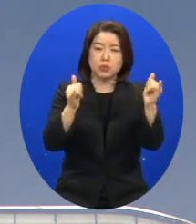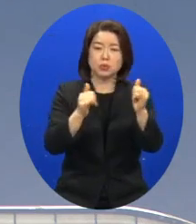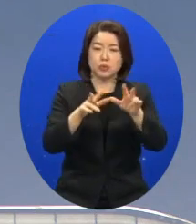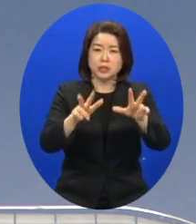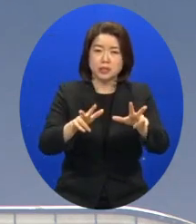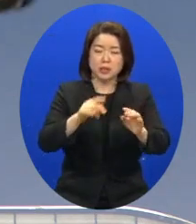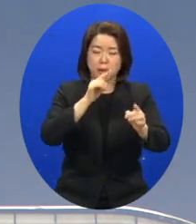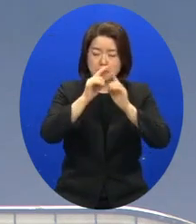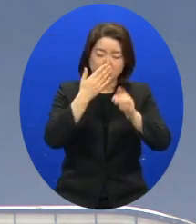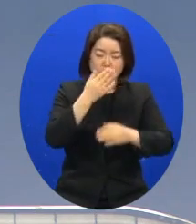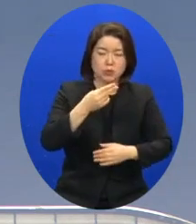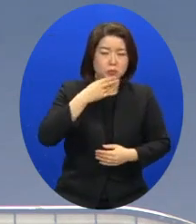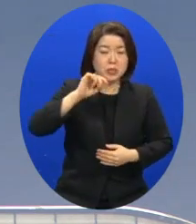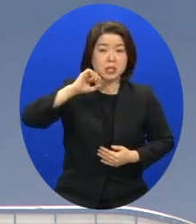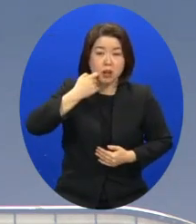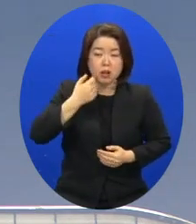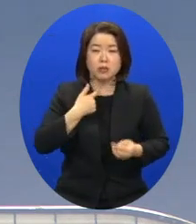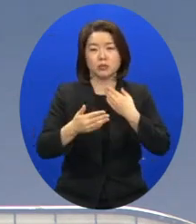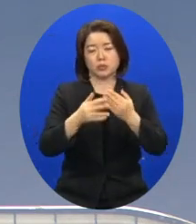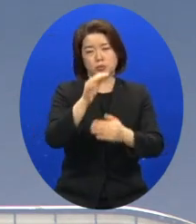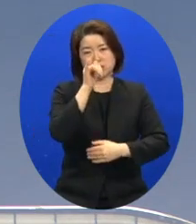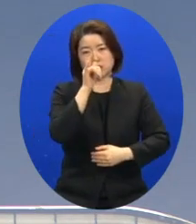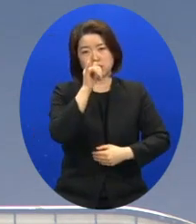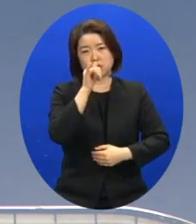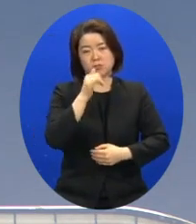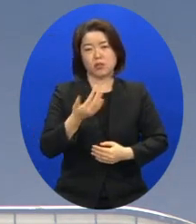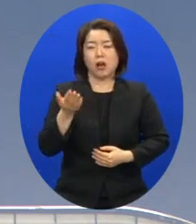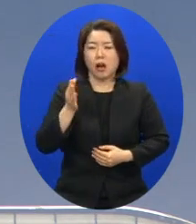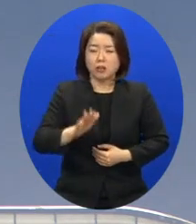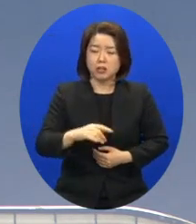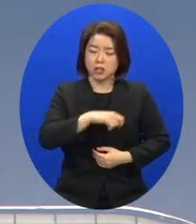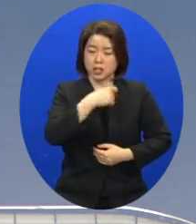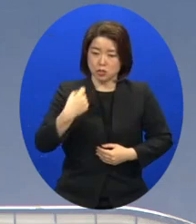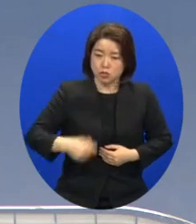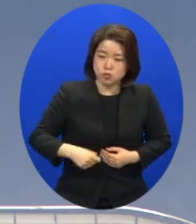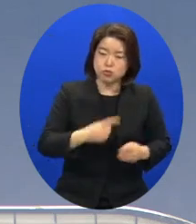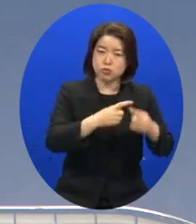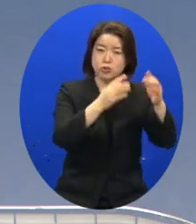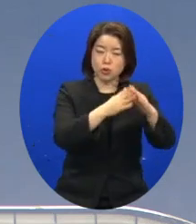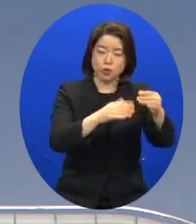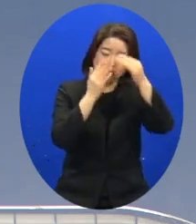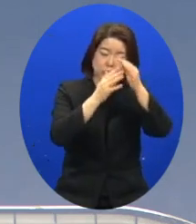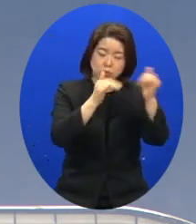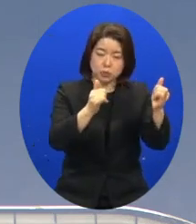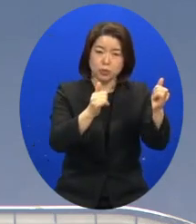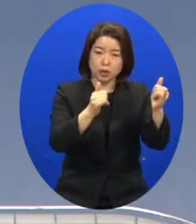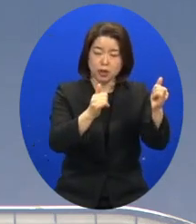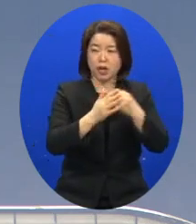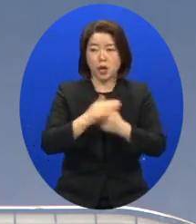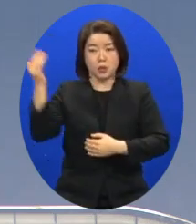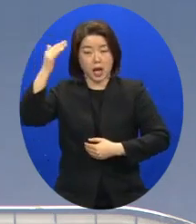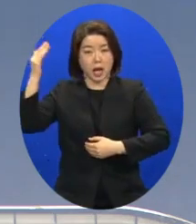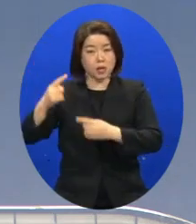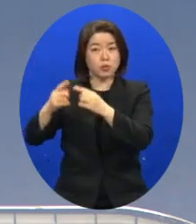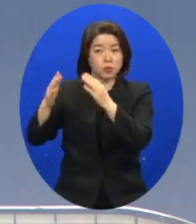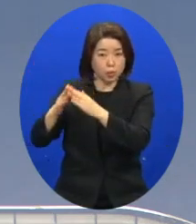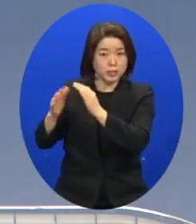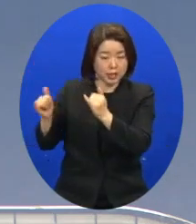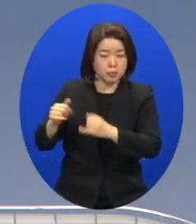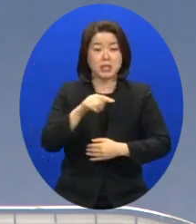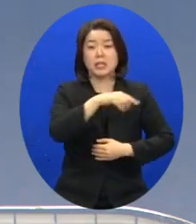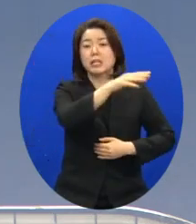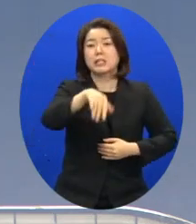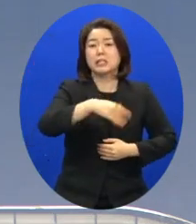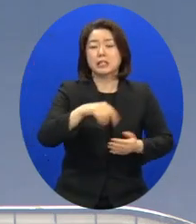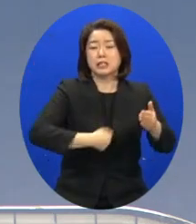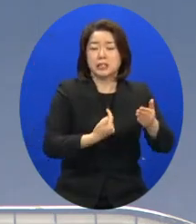지금 말할 수 없이 어려움을 겪고 있습니다 근데 중국 교회와 성도들이 우리 한국에 있는 교회와 성도들이 자기들을 위해